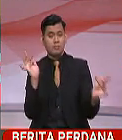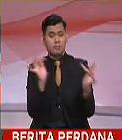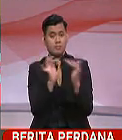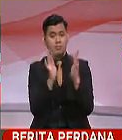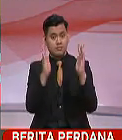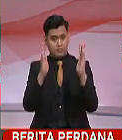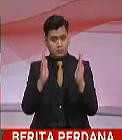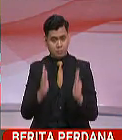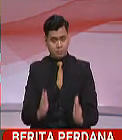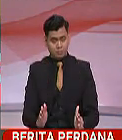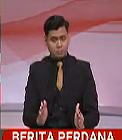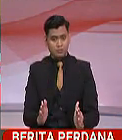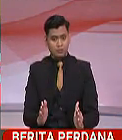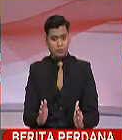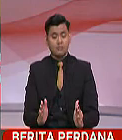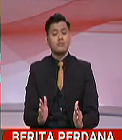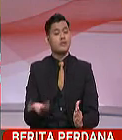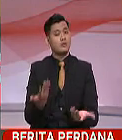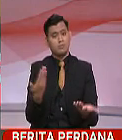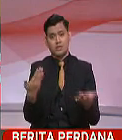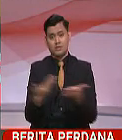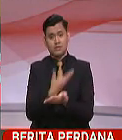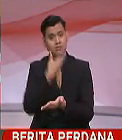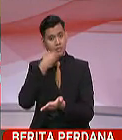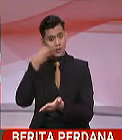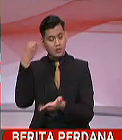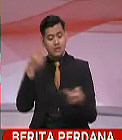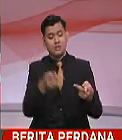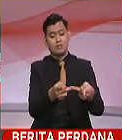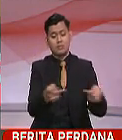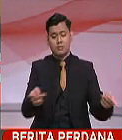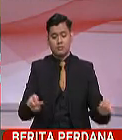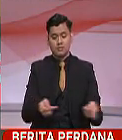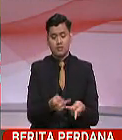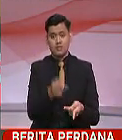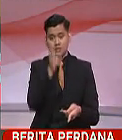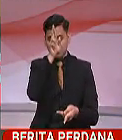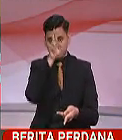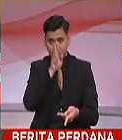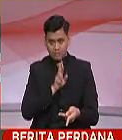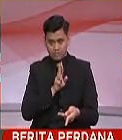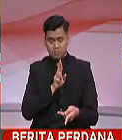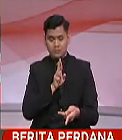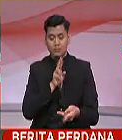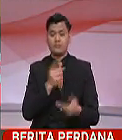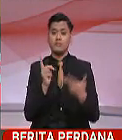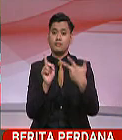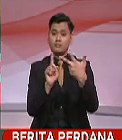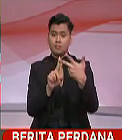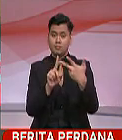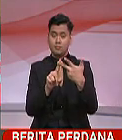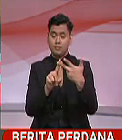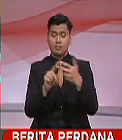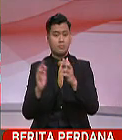sangat terdedah dan juga balik daripada kawasan-kawasan yang dikatakan kawasan merah. Jadi itu dipanggil person under investigation. Yang ketiga ialah